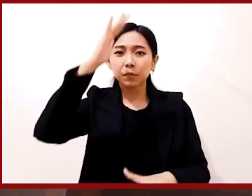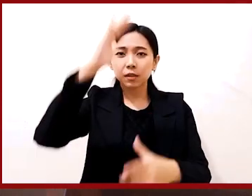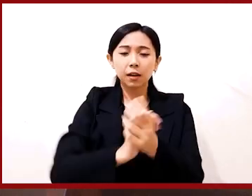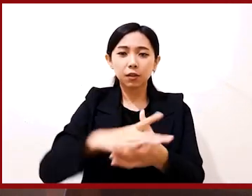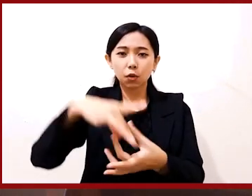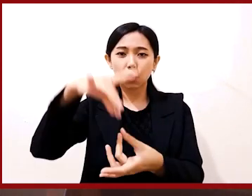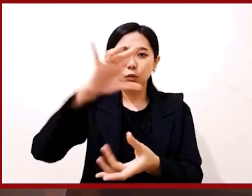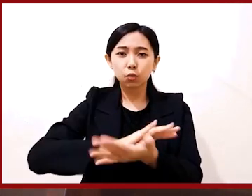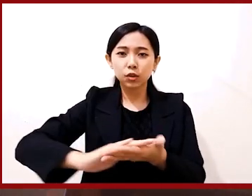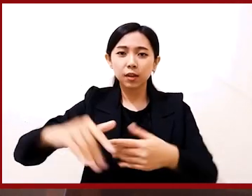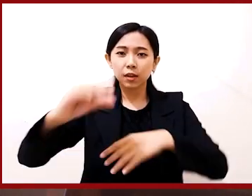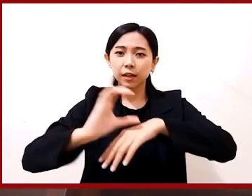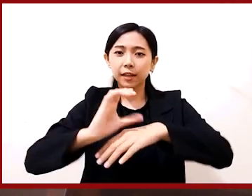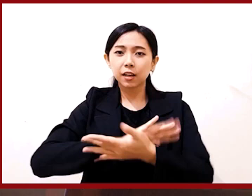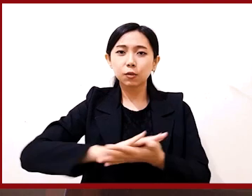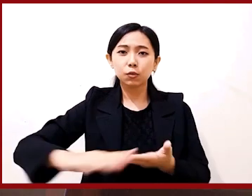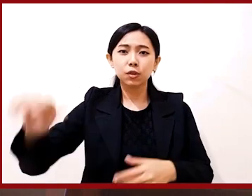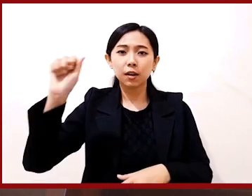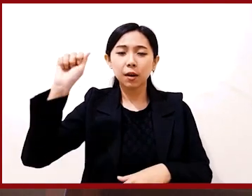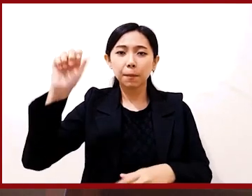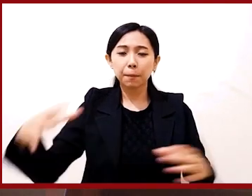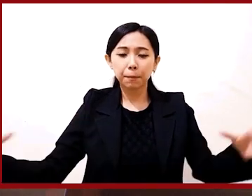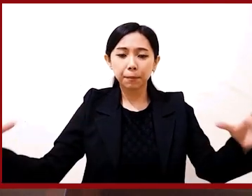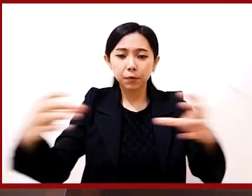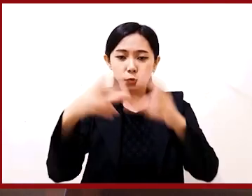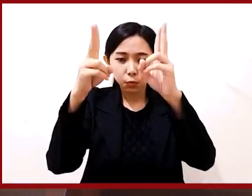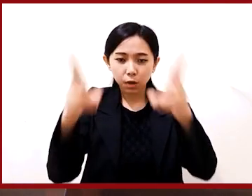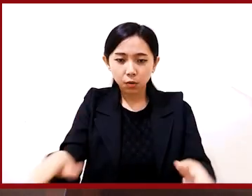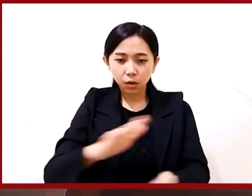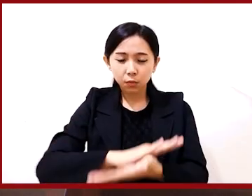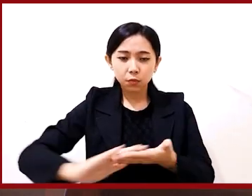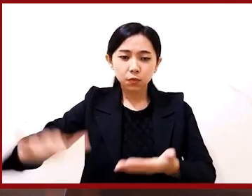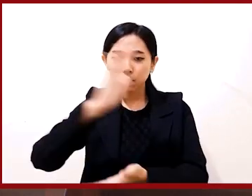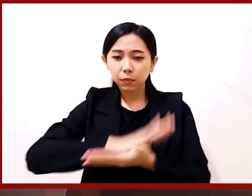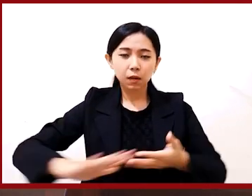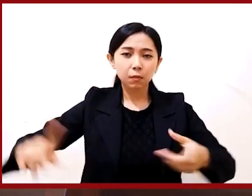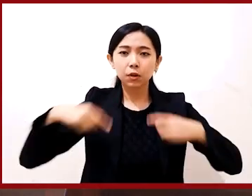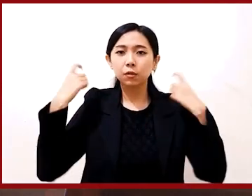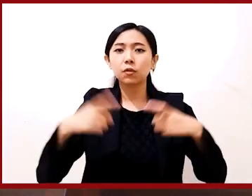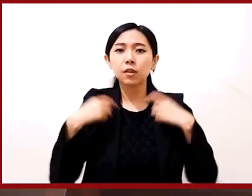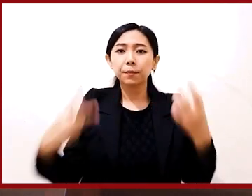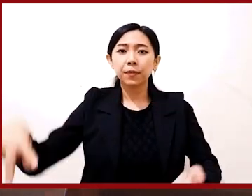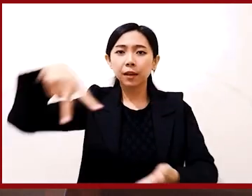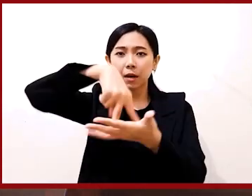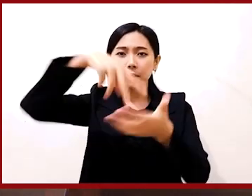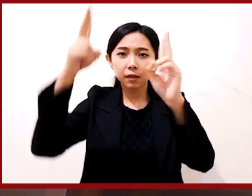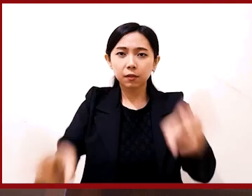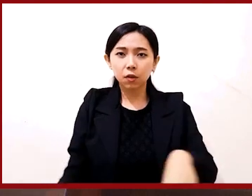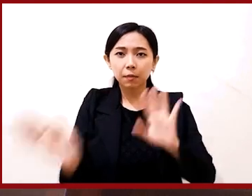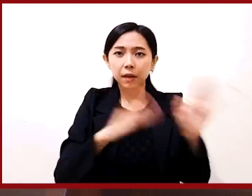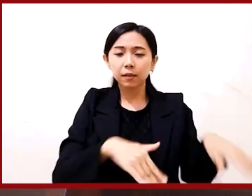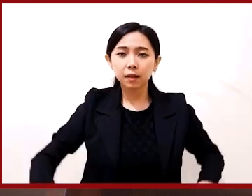yang mati. Aku percaya kepada Roh Kudus, Gereja yang kudus dan am, persekutuan orang kudus, pengampunan